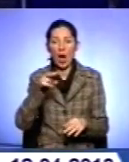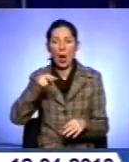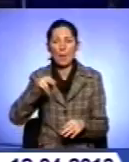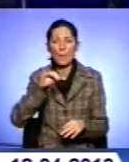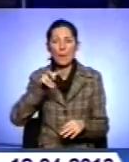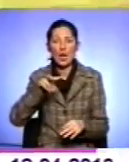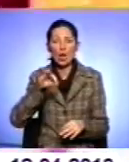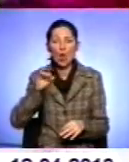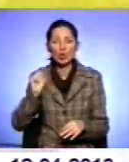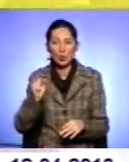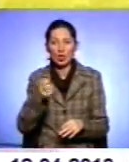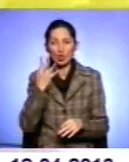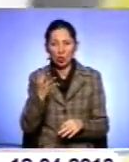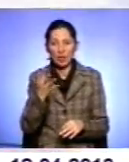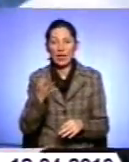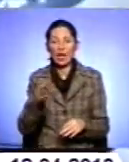машини.